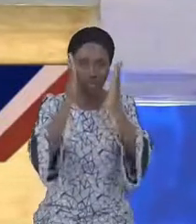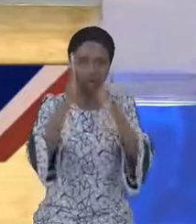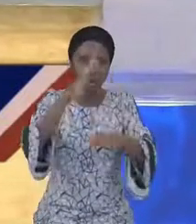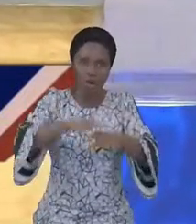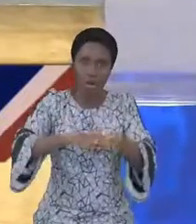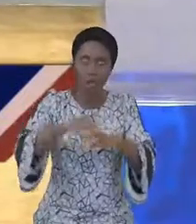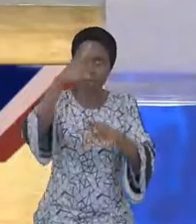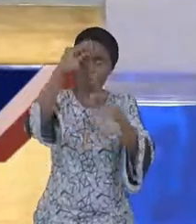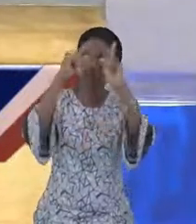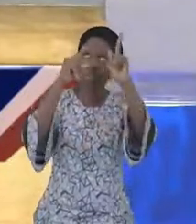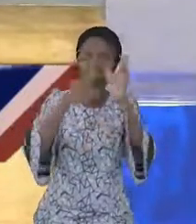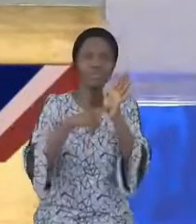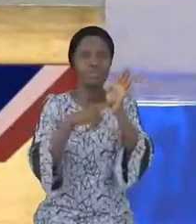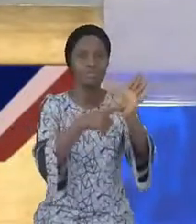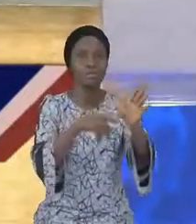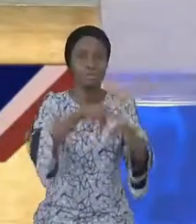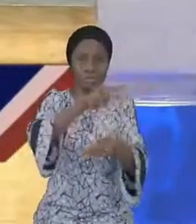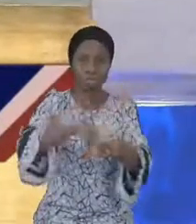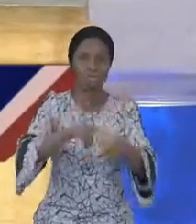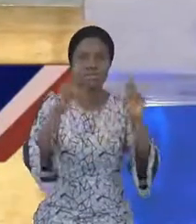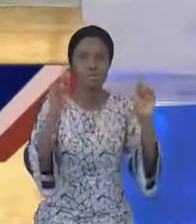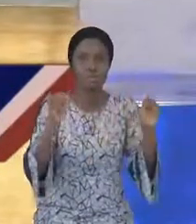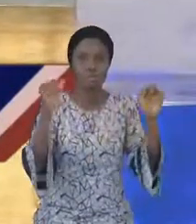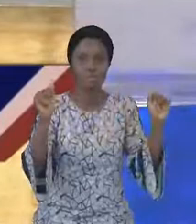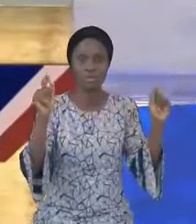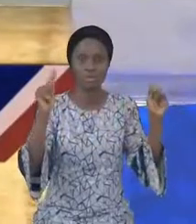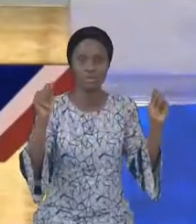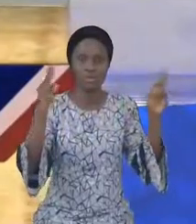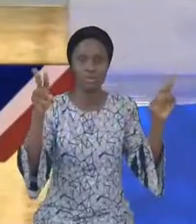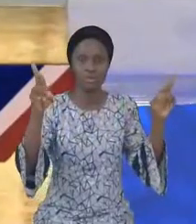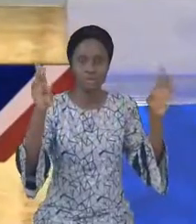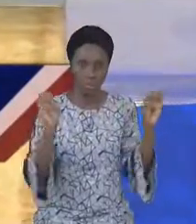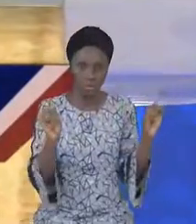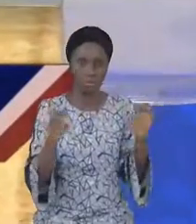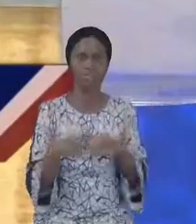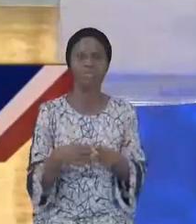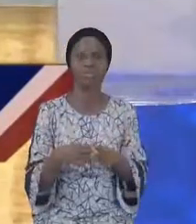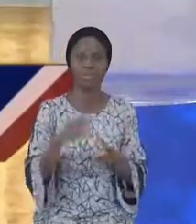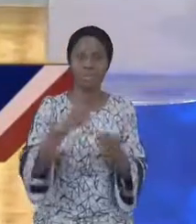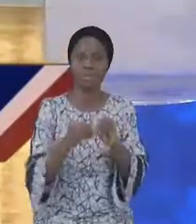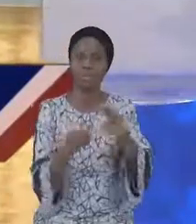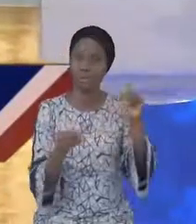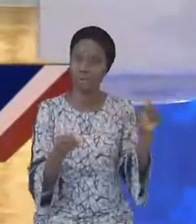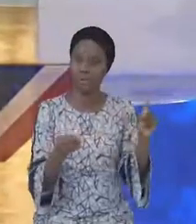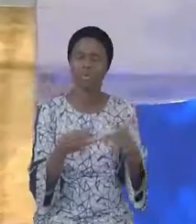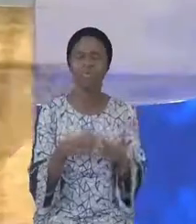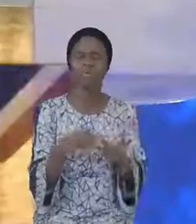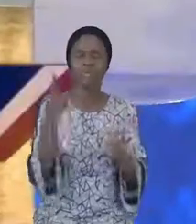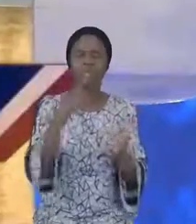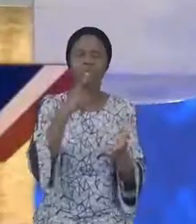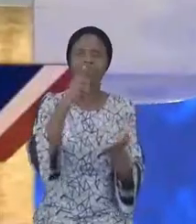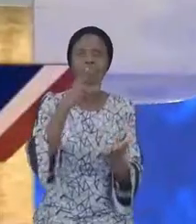focalisation sur sa nature démontrée. Retournons au premier point, l'évidence est le